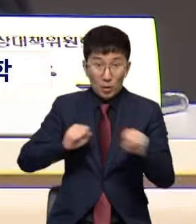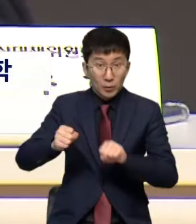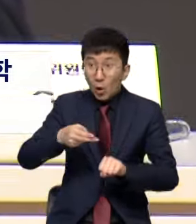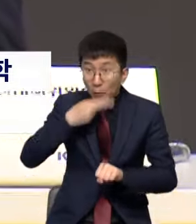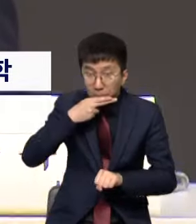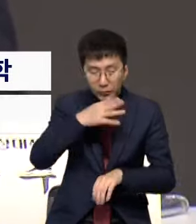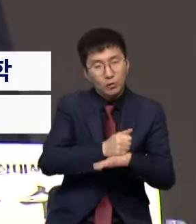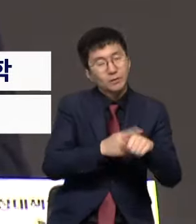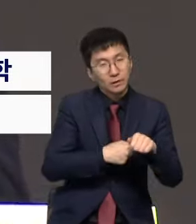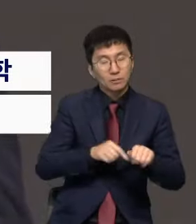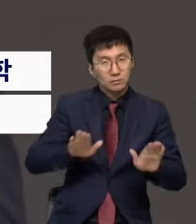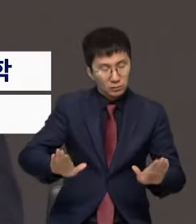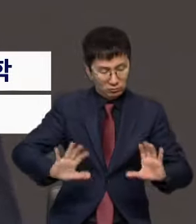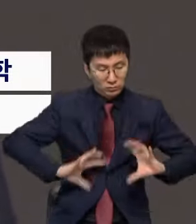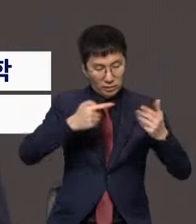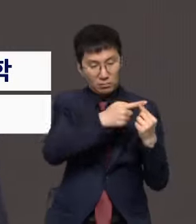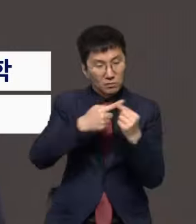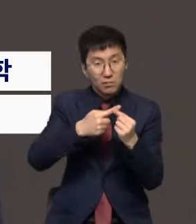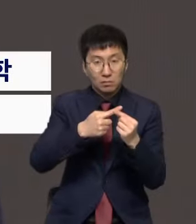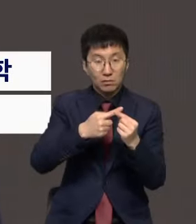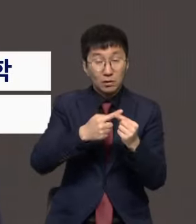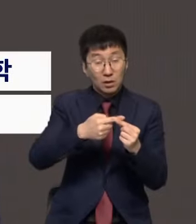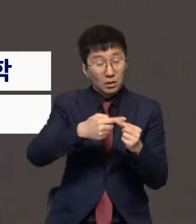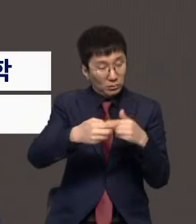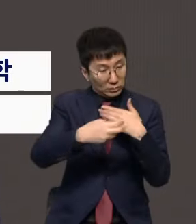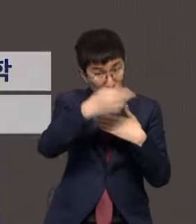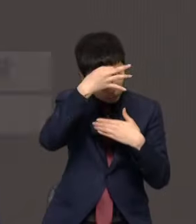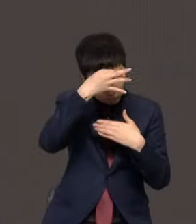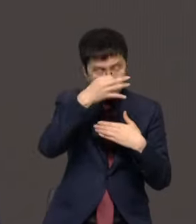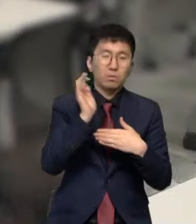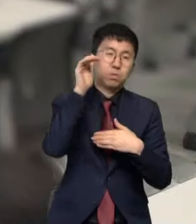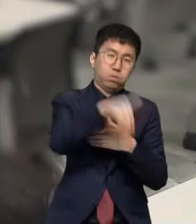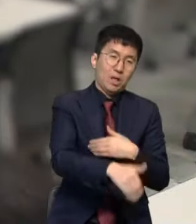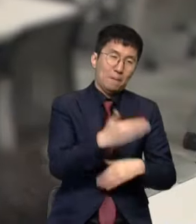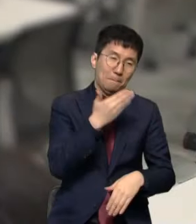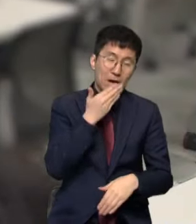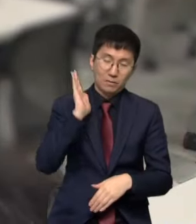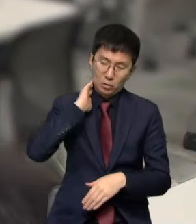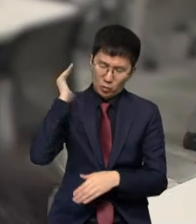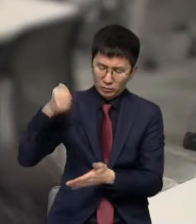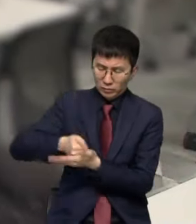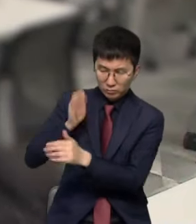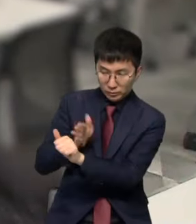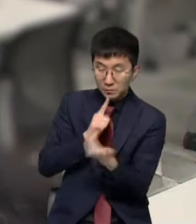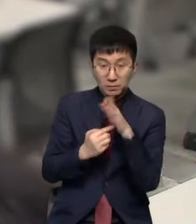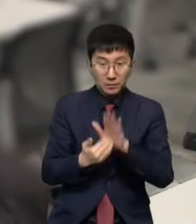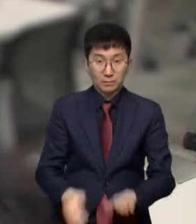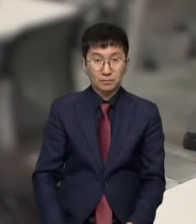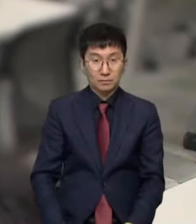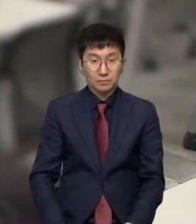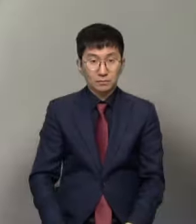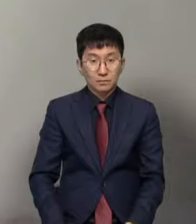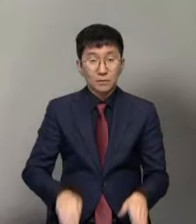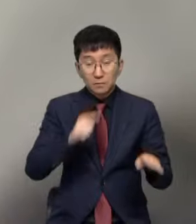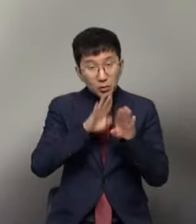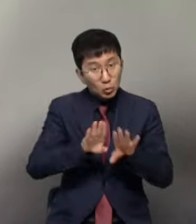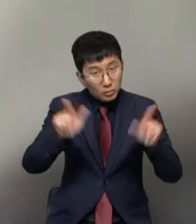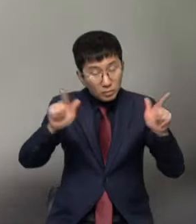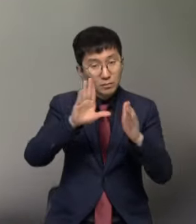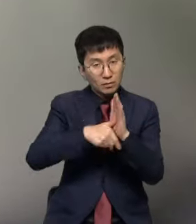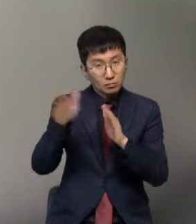것이라며 대통령실의 결단을 요구하기도 했습니다. 의협 비대위는 돌아오는 일요일엔 전공의와 의대생까지